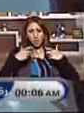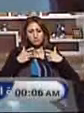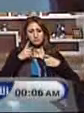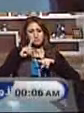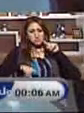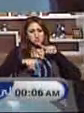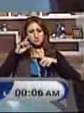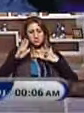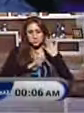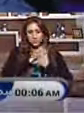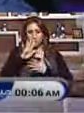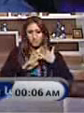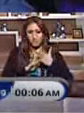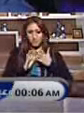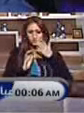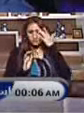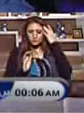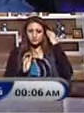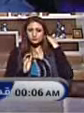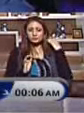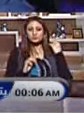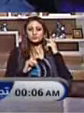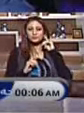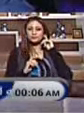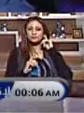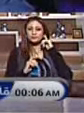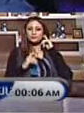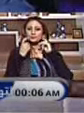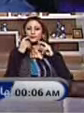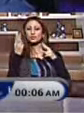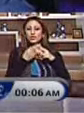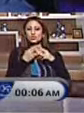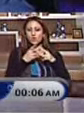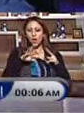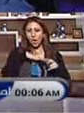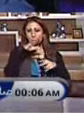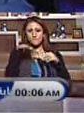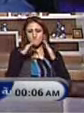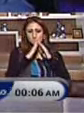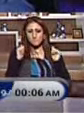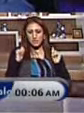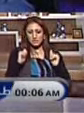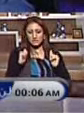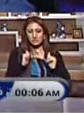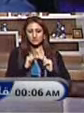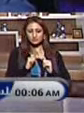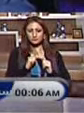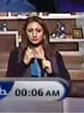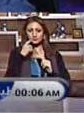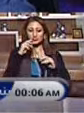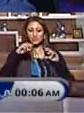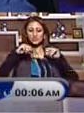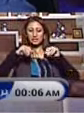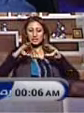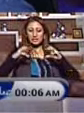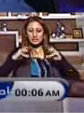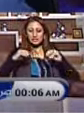بفضل الله سبحانه وتعالى الشعب المصري كما قلنا من قبل هو من طينه النيل طينه النيل تقبل